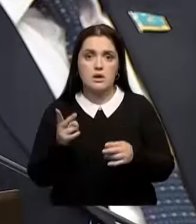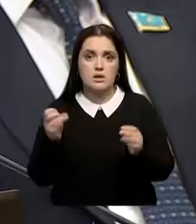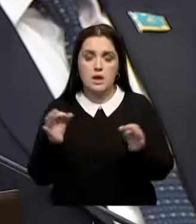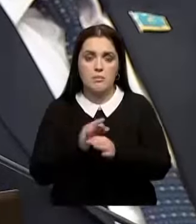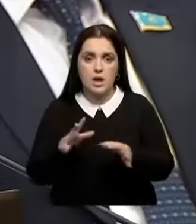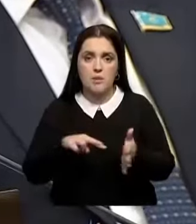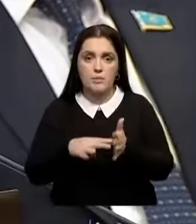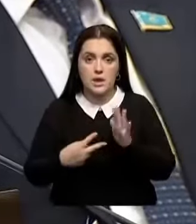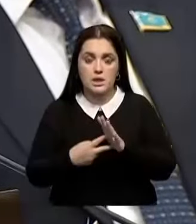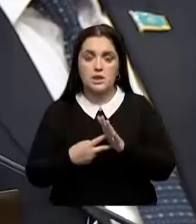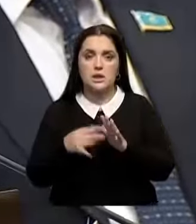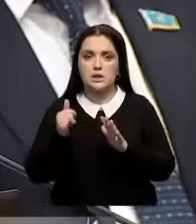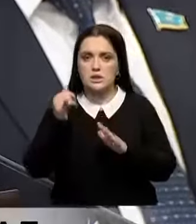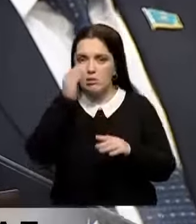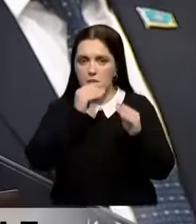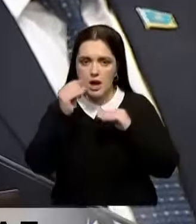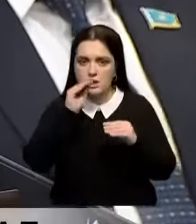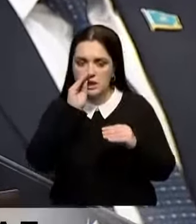неправильного планирования и маскирования